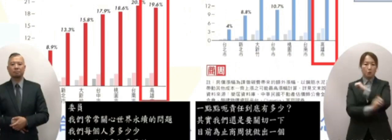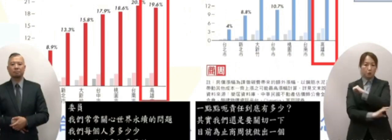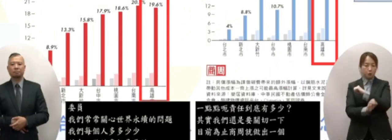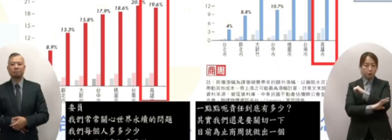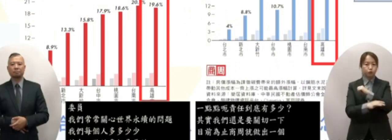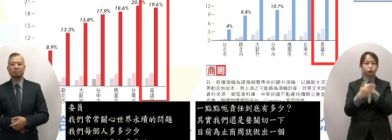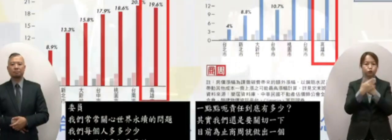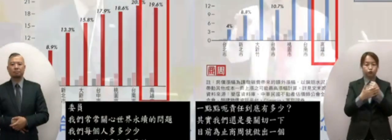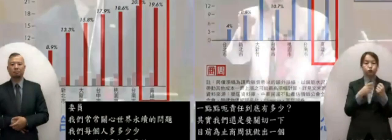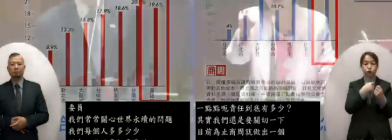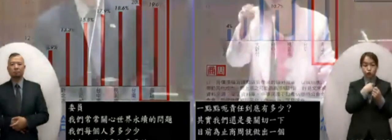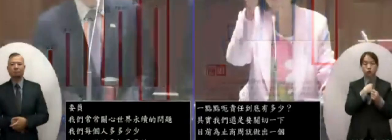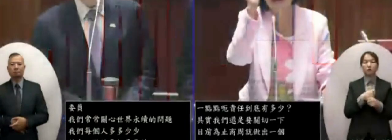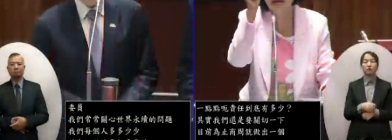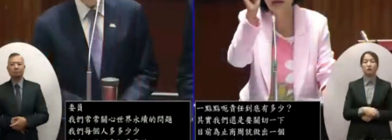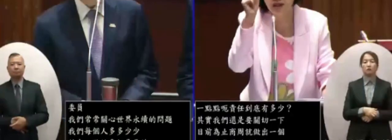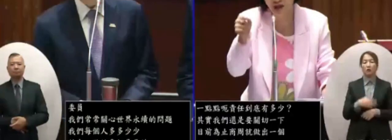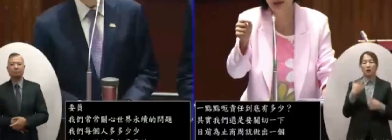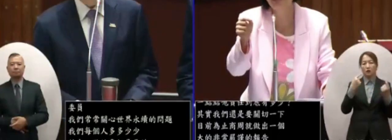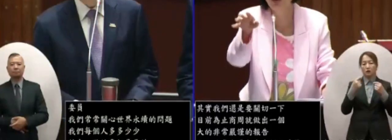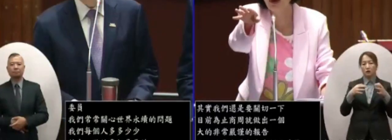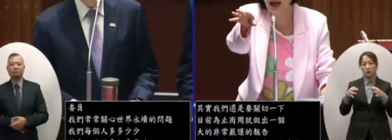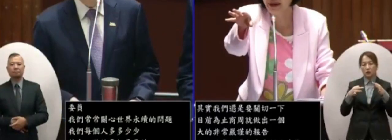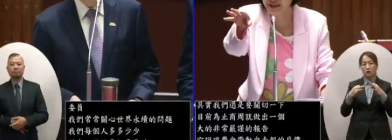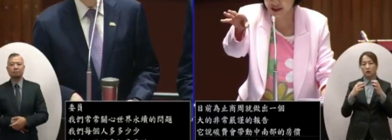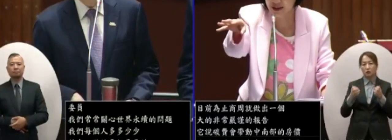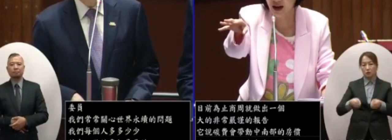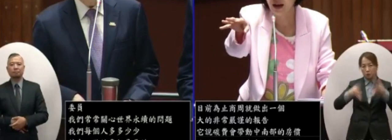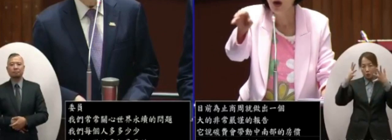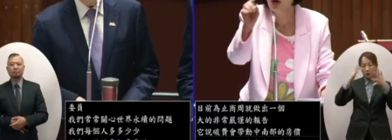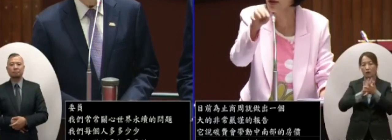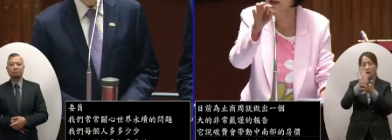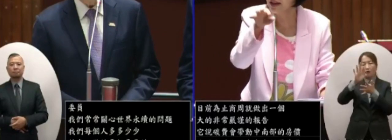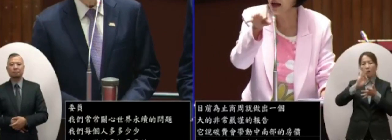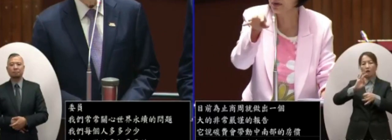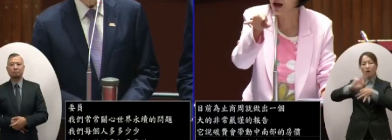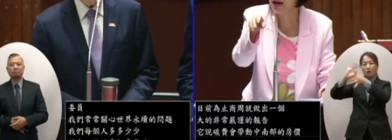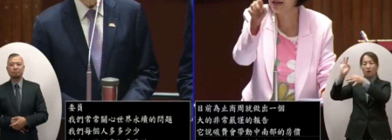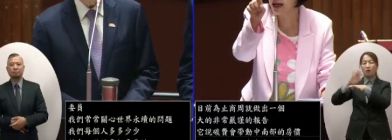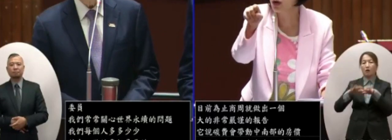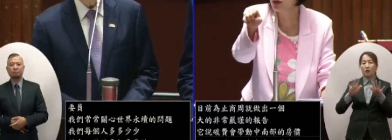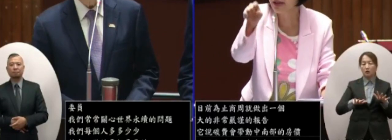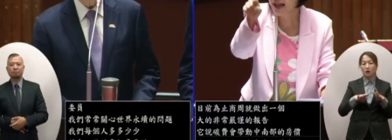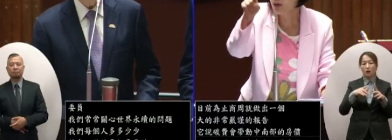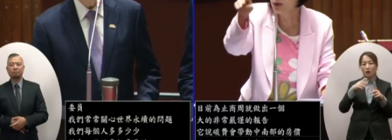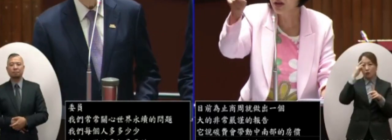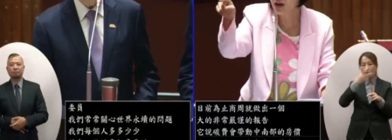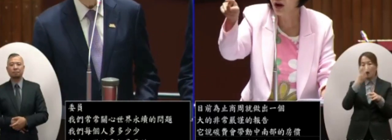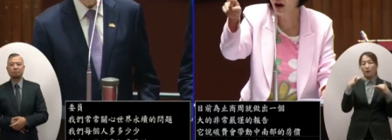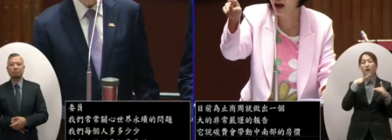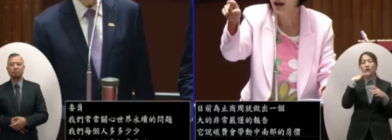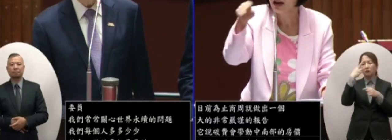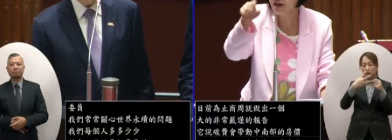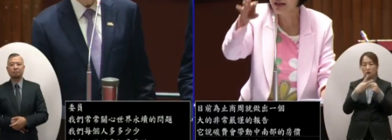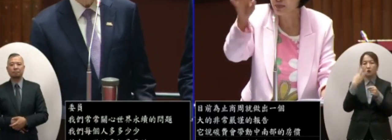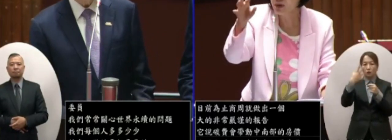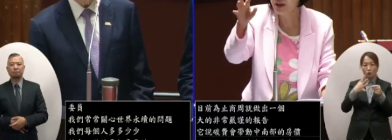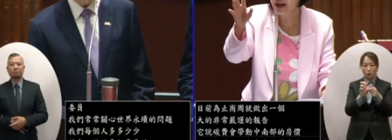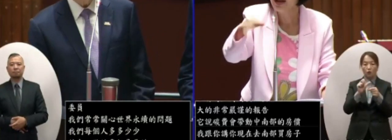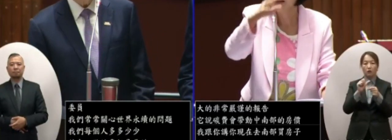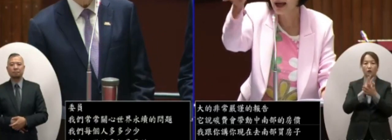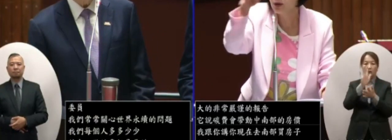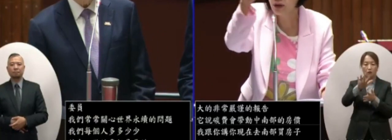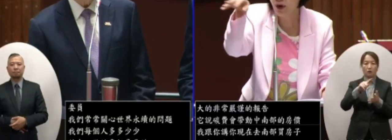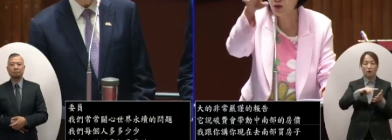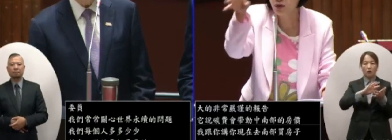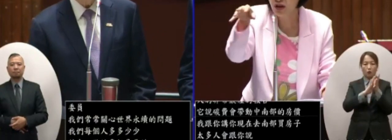讲哈，因为营建的成本未来会提高。最近你看不到，可是他告诉你三五年之后哦，因为这个部分太多的元素